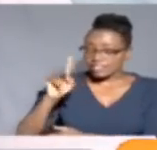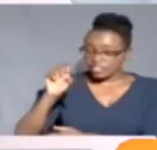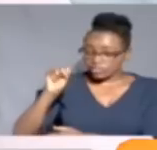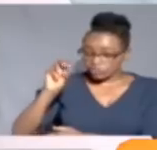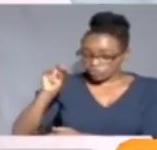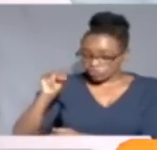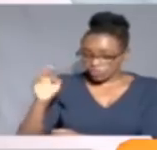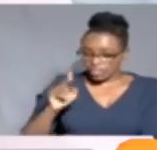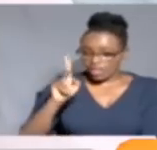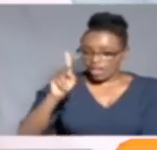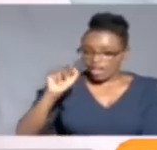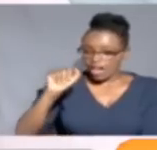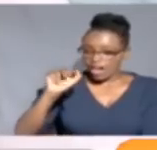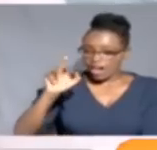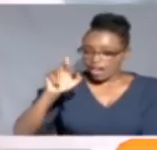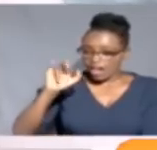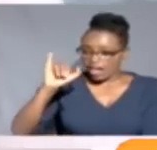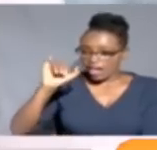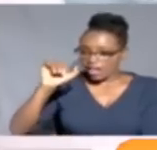Charo.